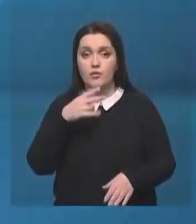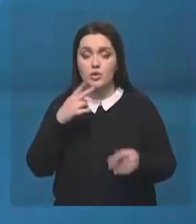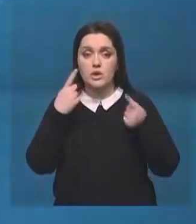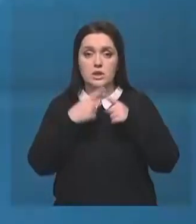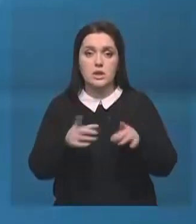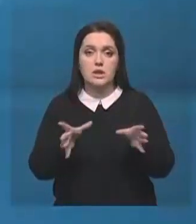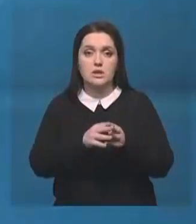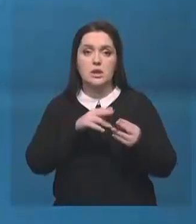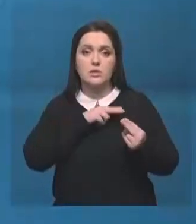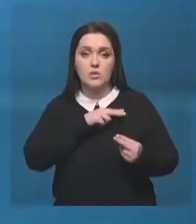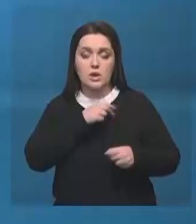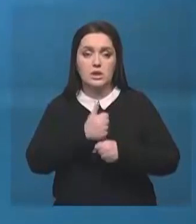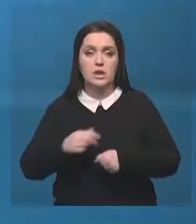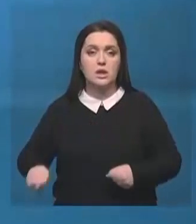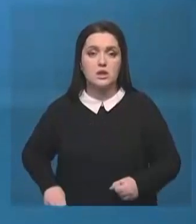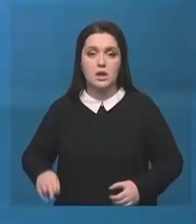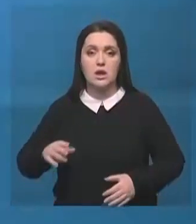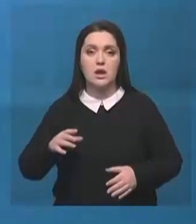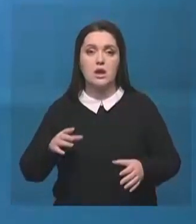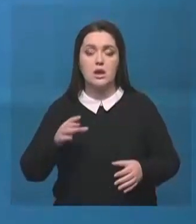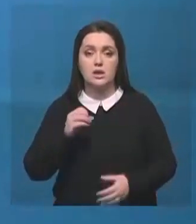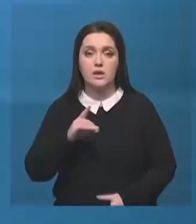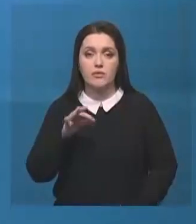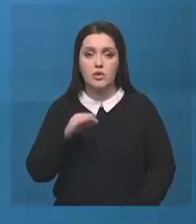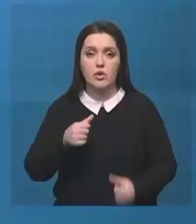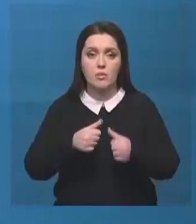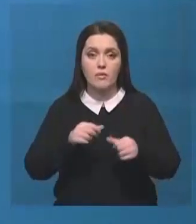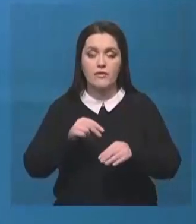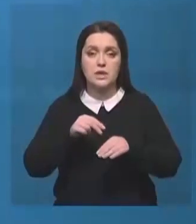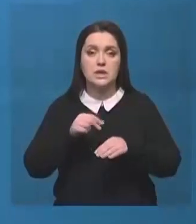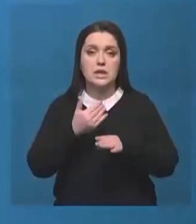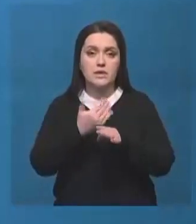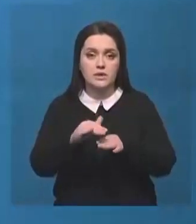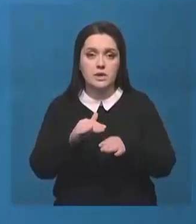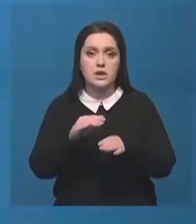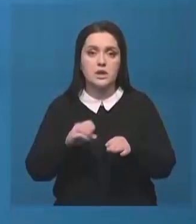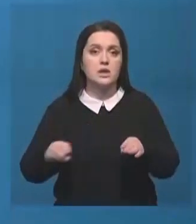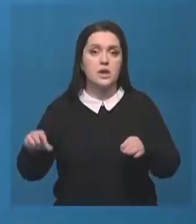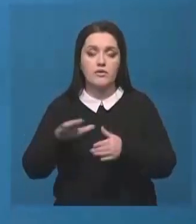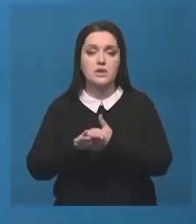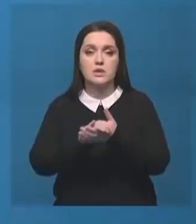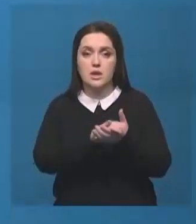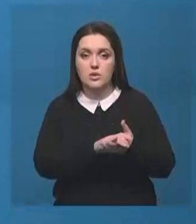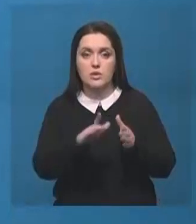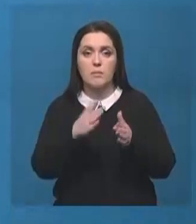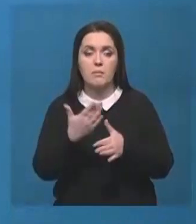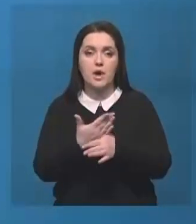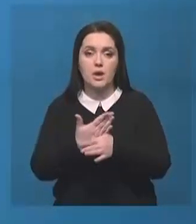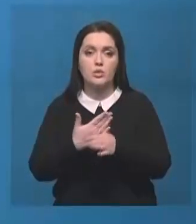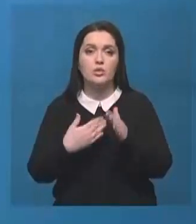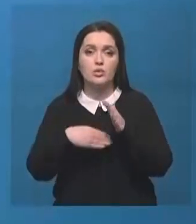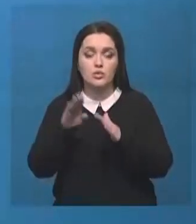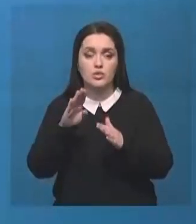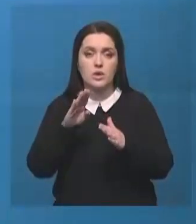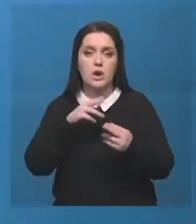технического сотрудничества генерального директора по международному партнерству Еврокомиссии финансируется из средств Евросоюза. Платформа помогает